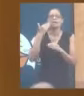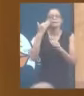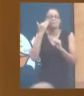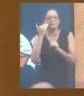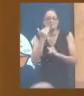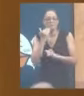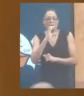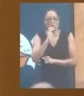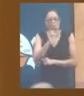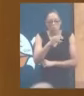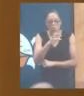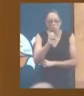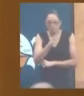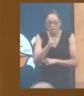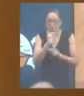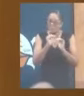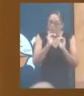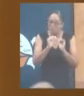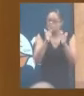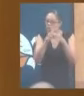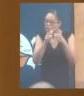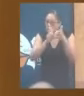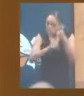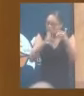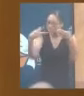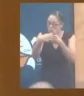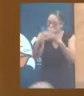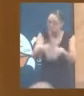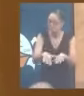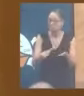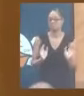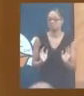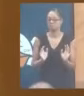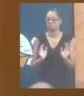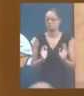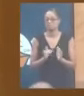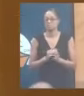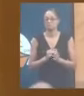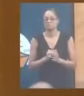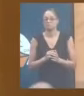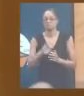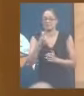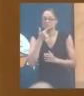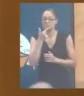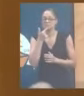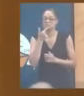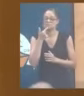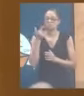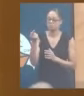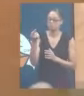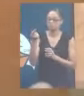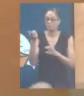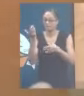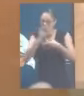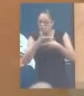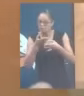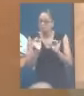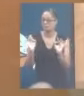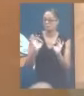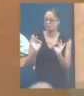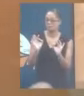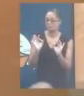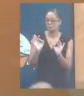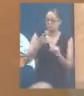demandé de mettre fin à ce contrat-là sans votre information, c'est-à-dire votre marché. Bon. Et nous avons